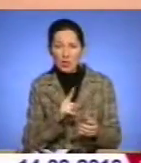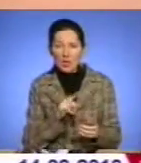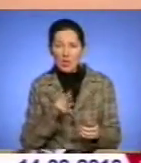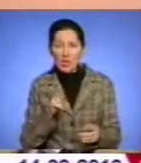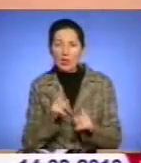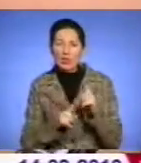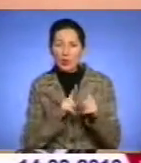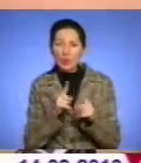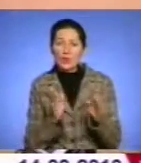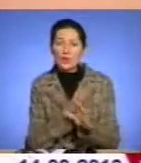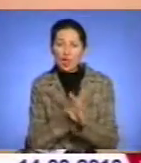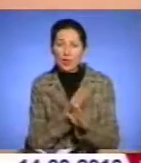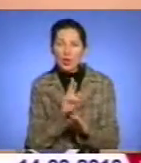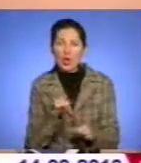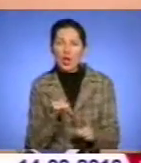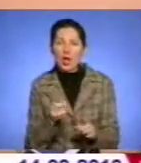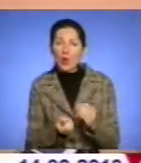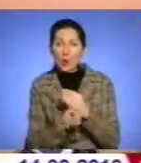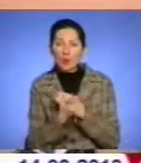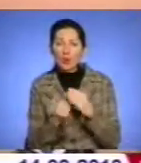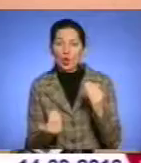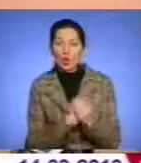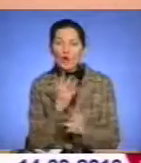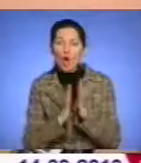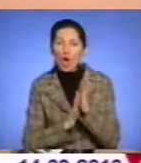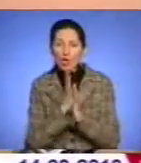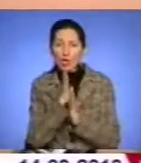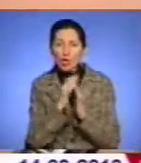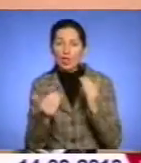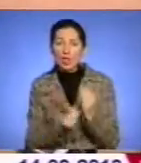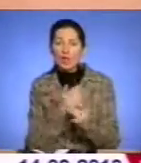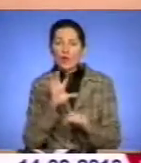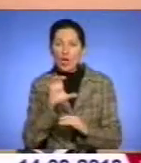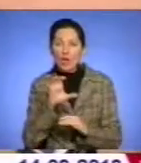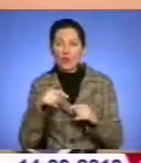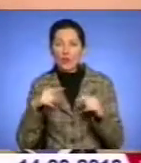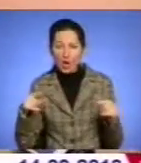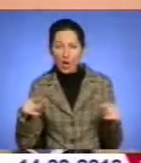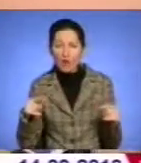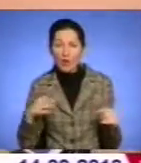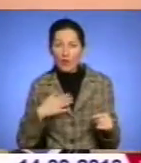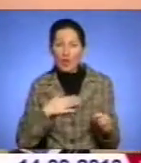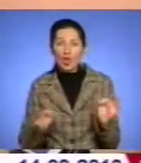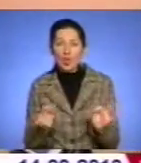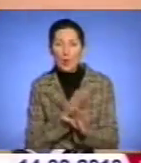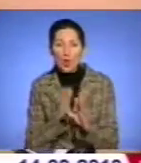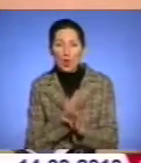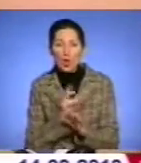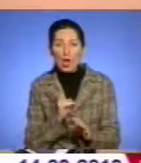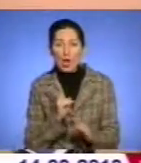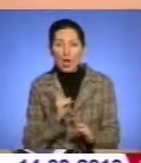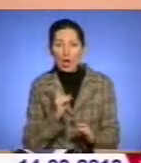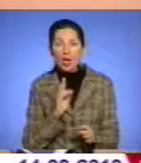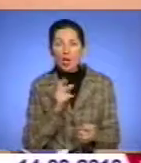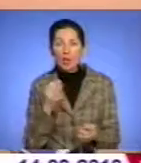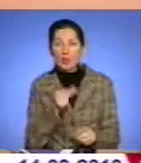новые растения, новые виды в нашей природе. И посмотрим тогда будущее, это самое главное, что дальше